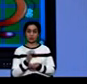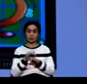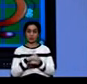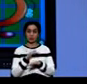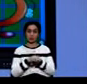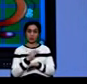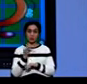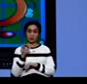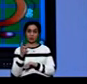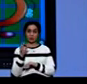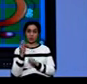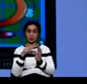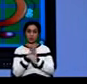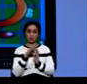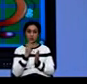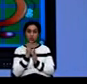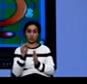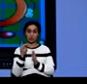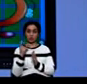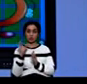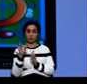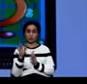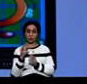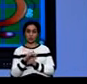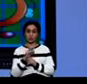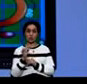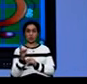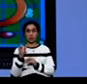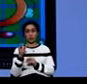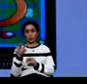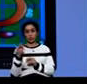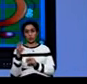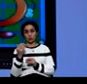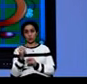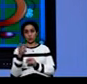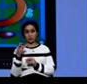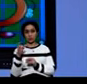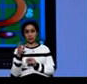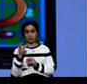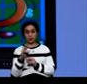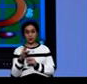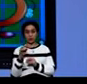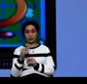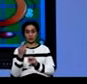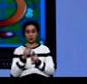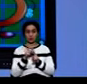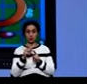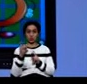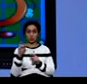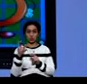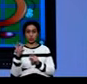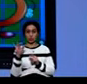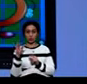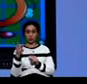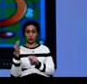Молодцы, ребята! Они относятся к женскому роду. Груша, слива, дыня. Сөзлері